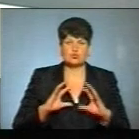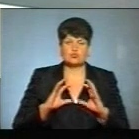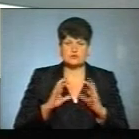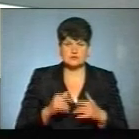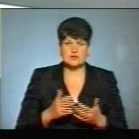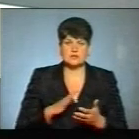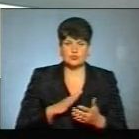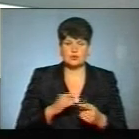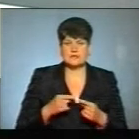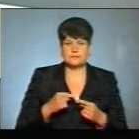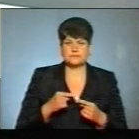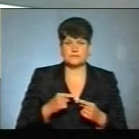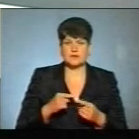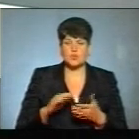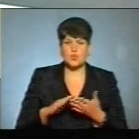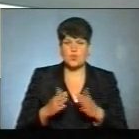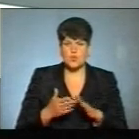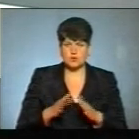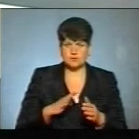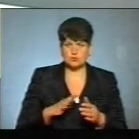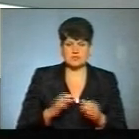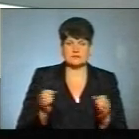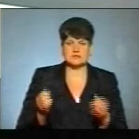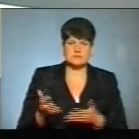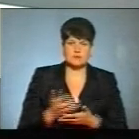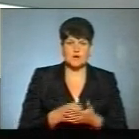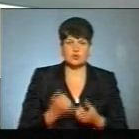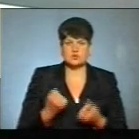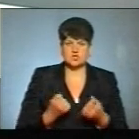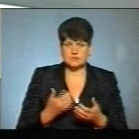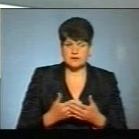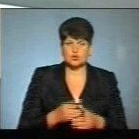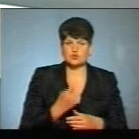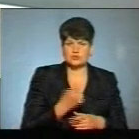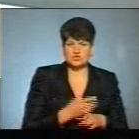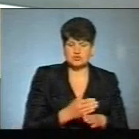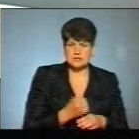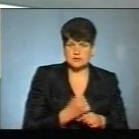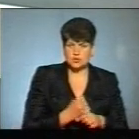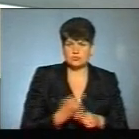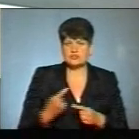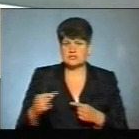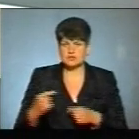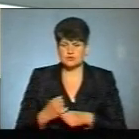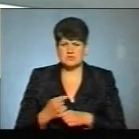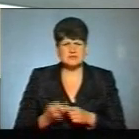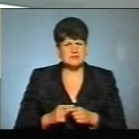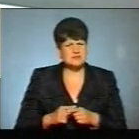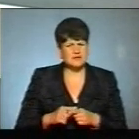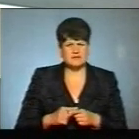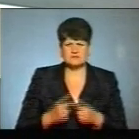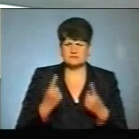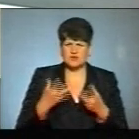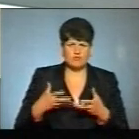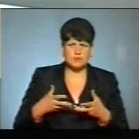такі міжконтинентальні угоди, правда, там, наприклад, збирають ті самі машини, хтось одні частини робить, хтось інші. Тобто це дуже сильно вплине на